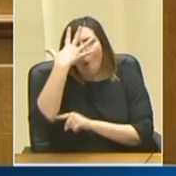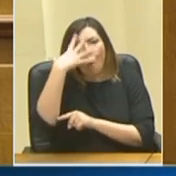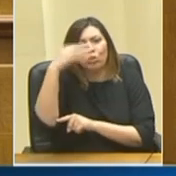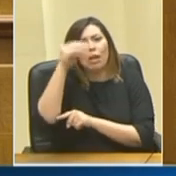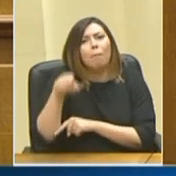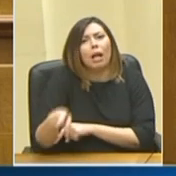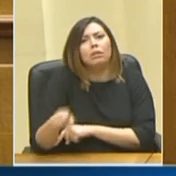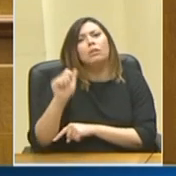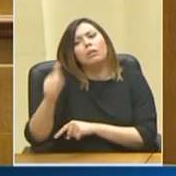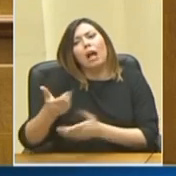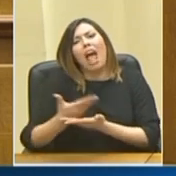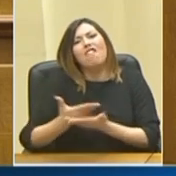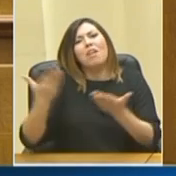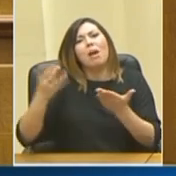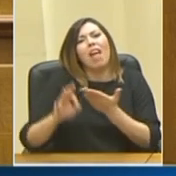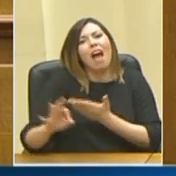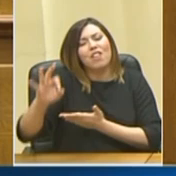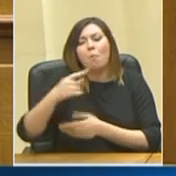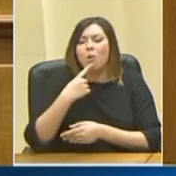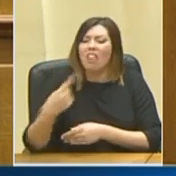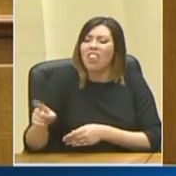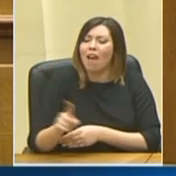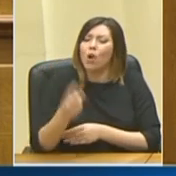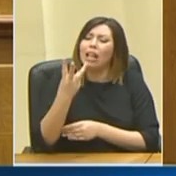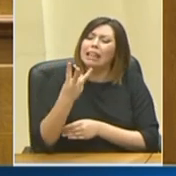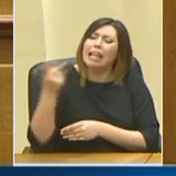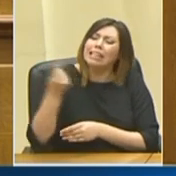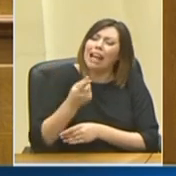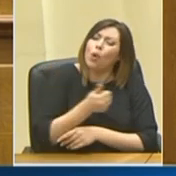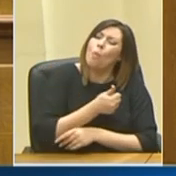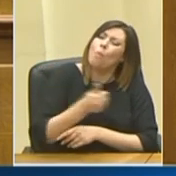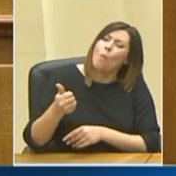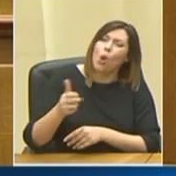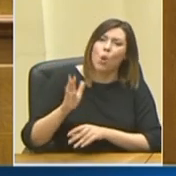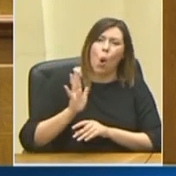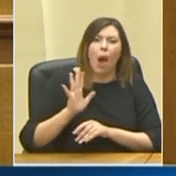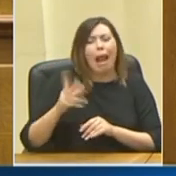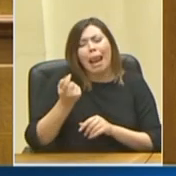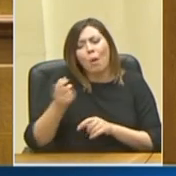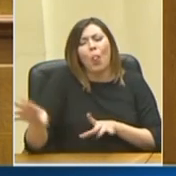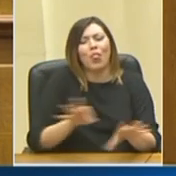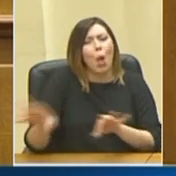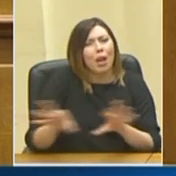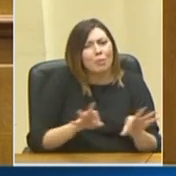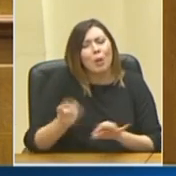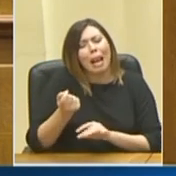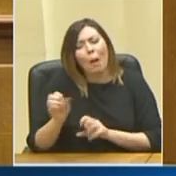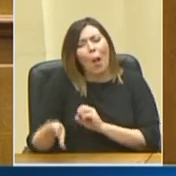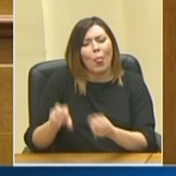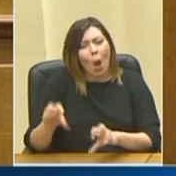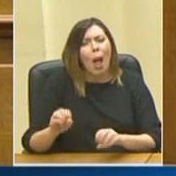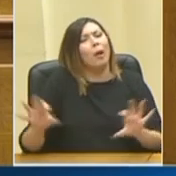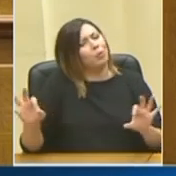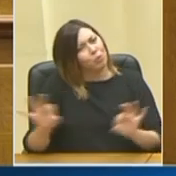στην Αυγή ότι είναι μόνο τρεις μονάδες η διαφορά, άρα με λίγες διορισμούς και με λίγα ρουσφετάκια μπορούμε